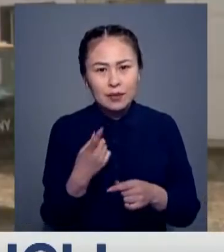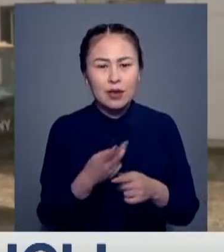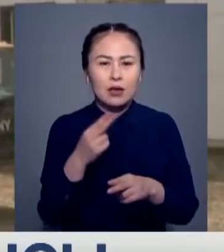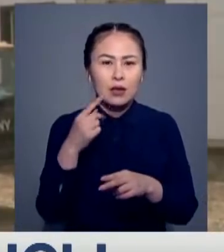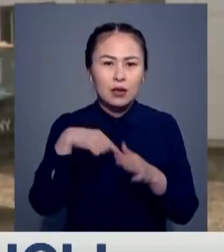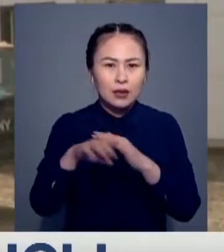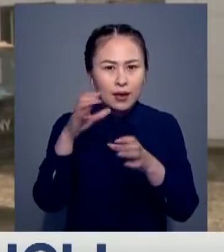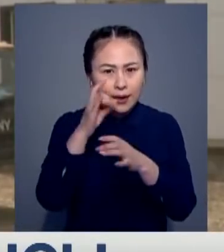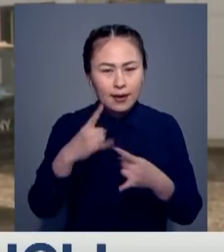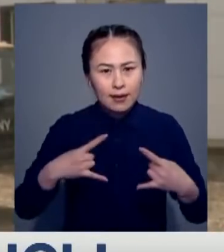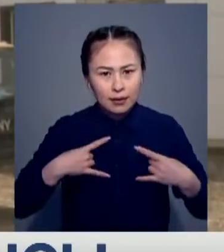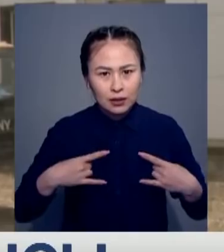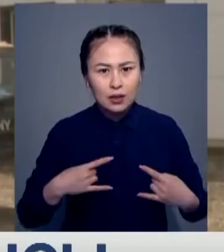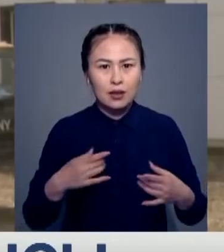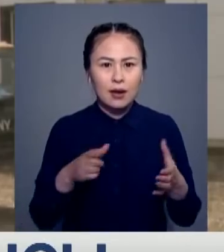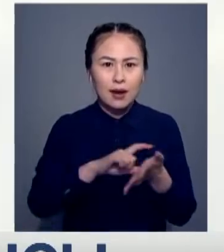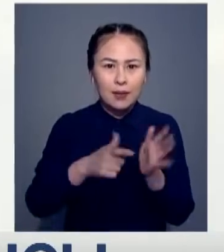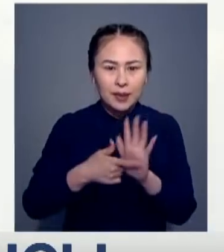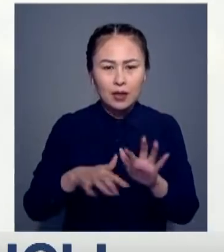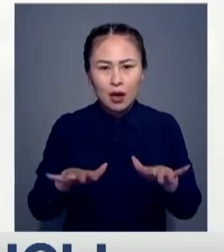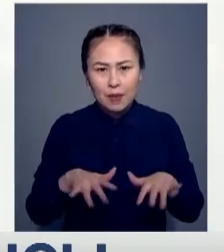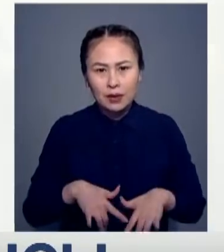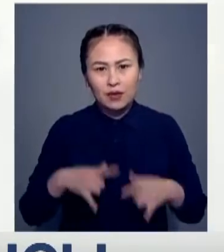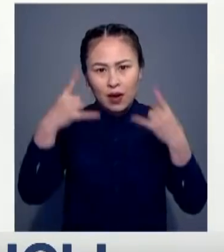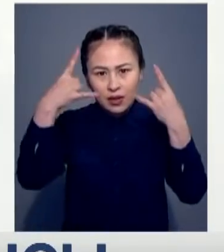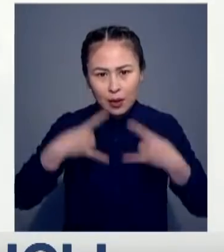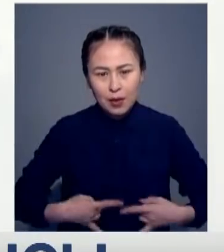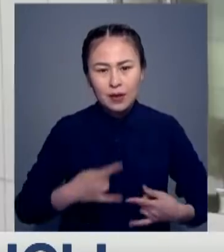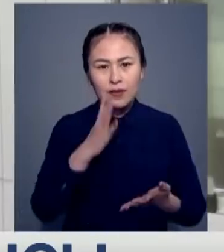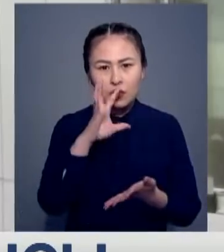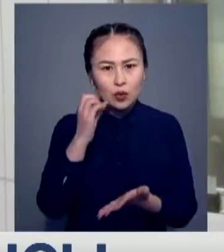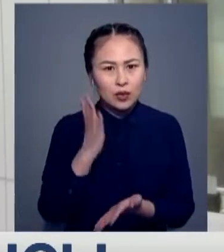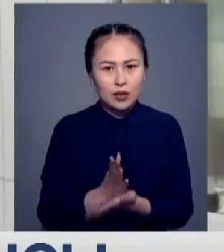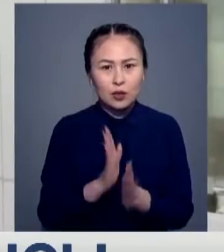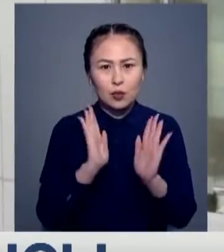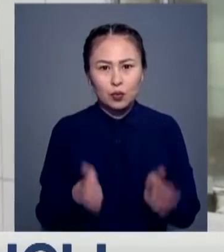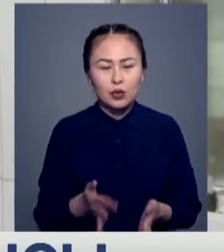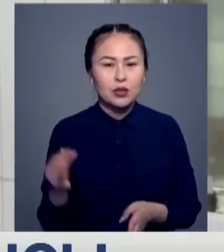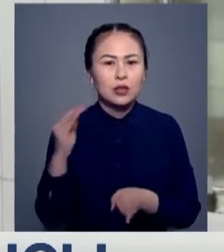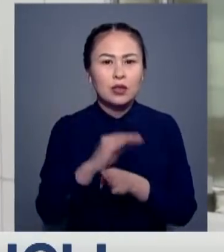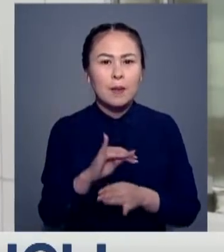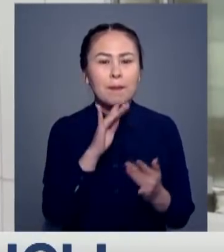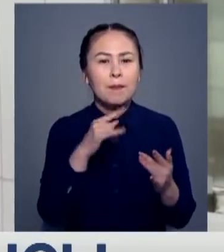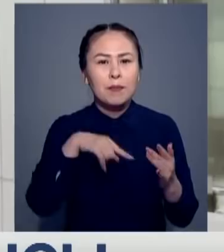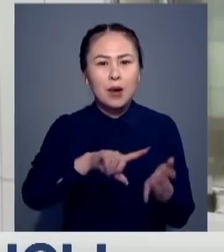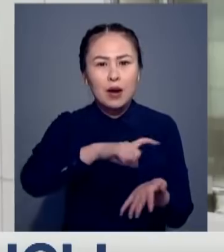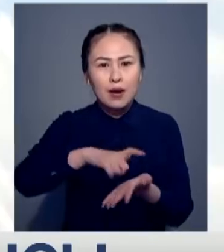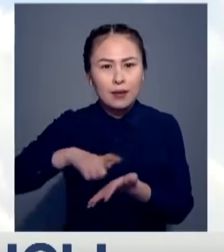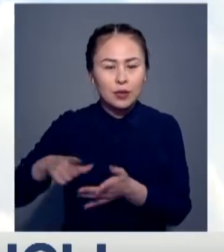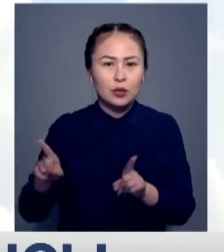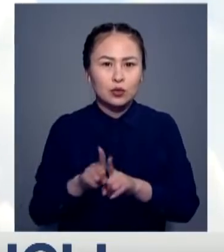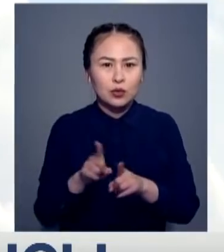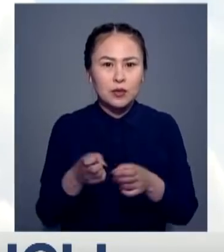зертханалармен, рентген кабинеттермен және компьютерлік томографиямен де қамтамасыз етіледі. Оған қоса палаталардағы қалыпты